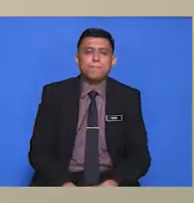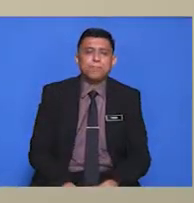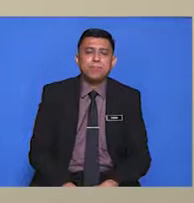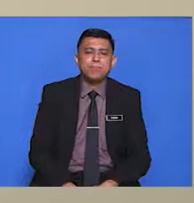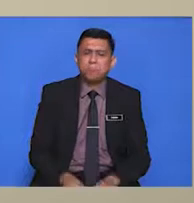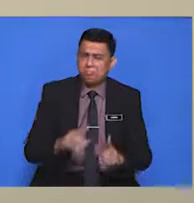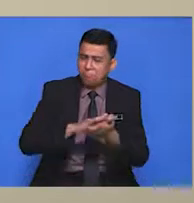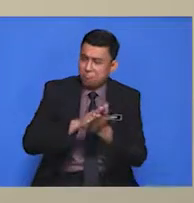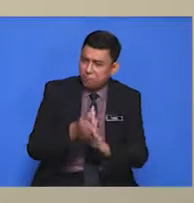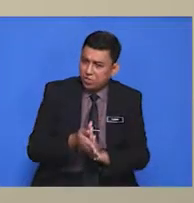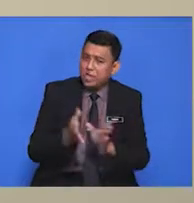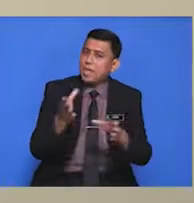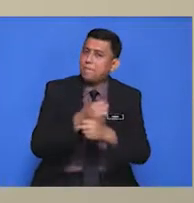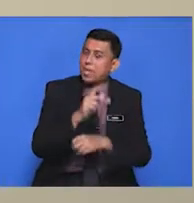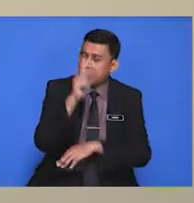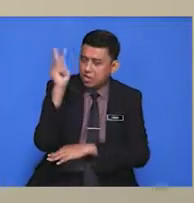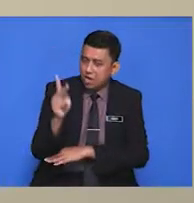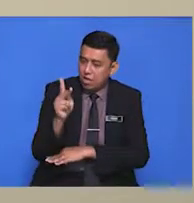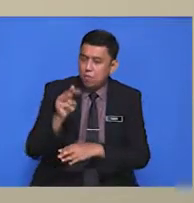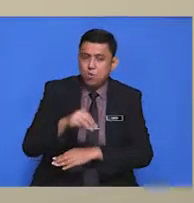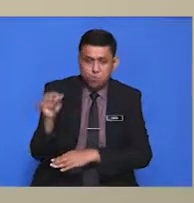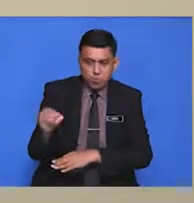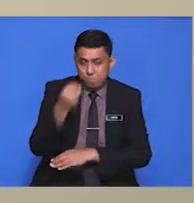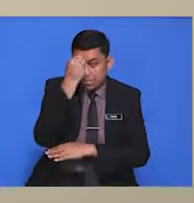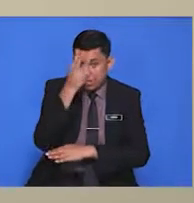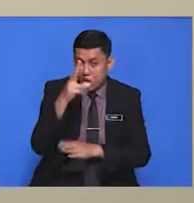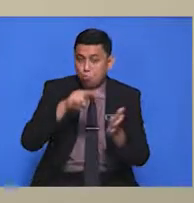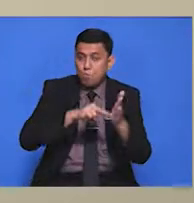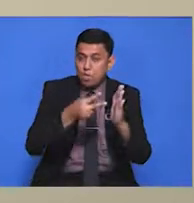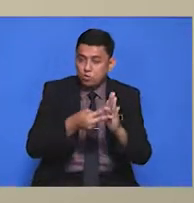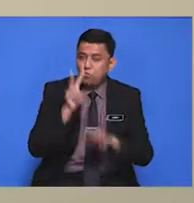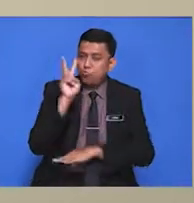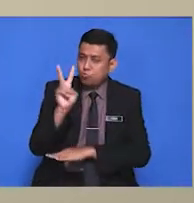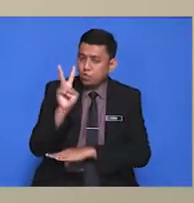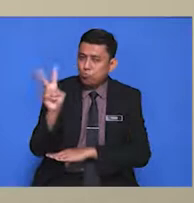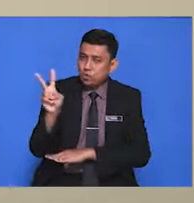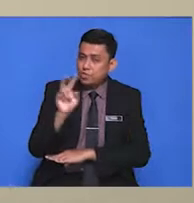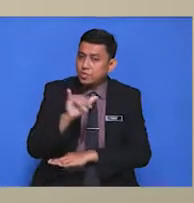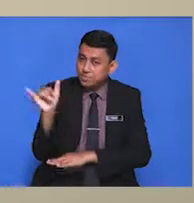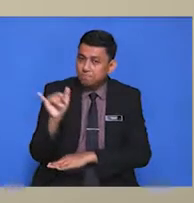Justeru, dapatkah murid-murid nyatakan maksud bagi kedua-dua peribahasa ini?